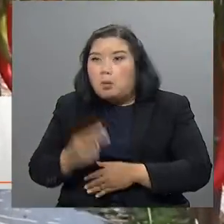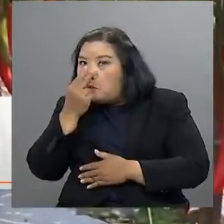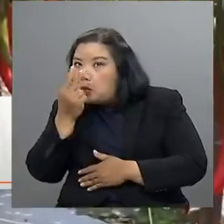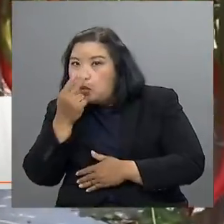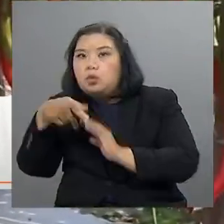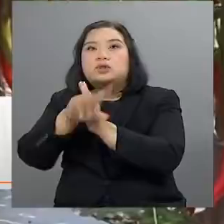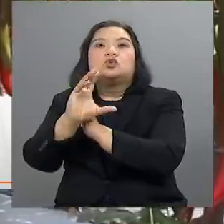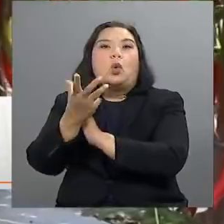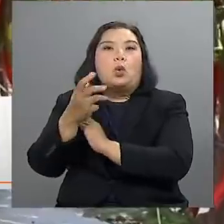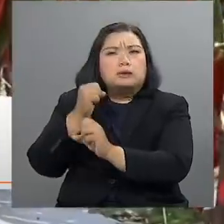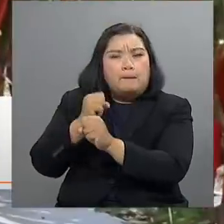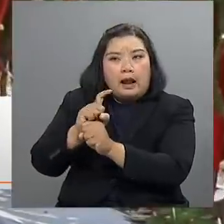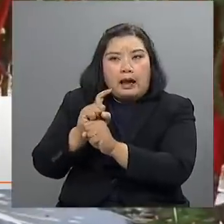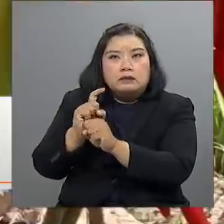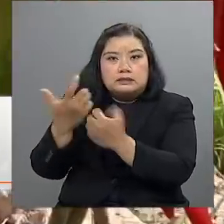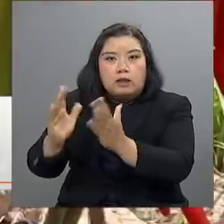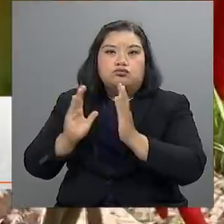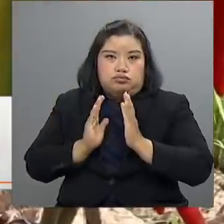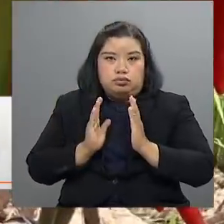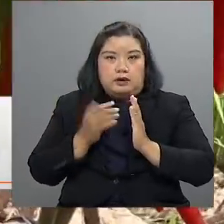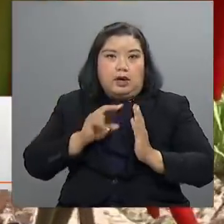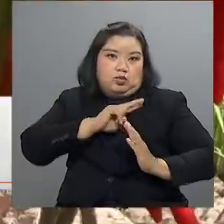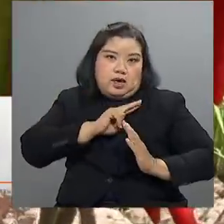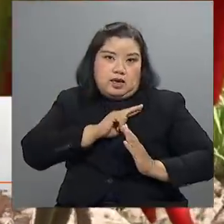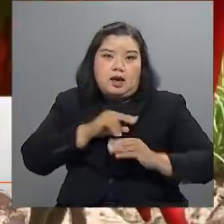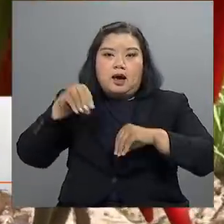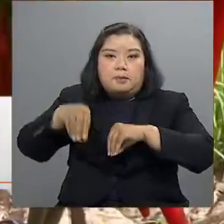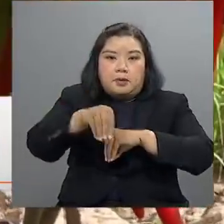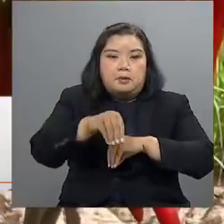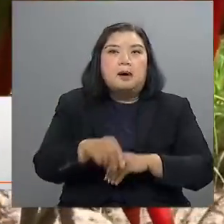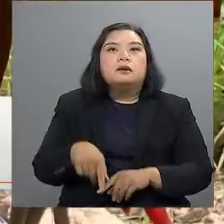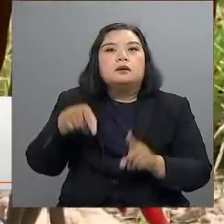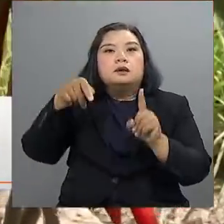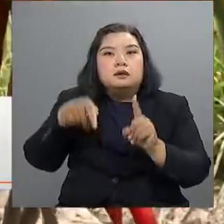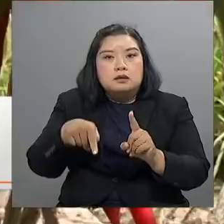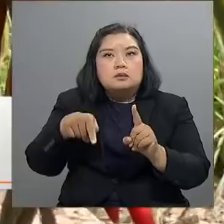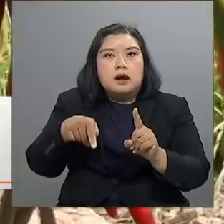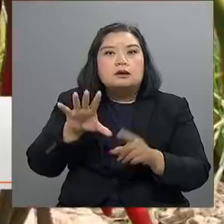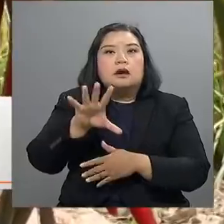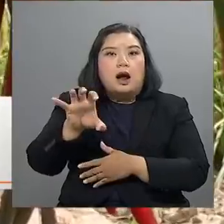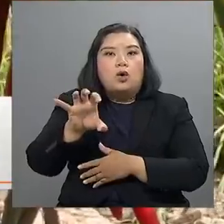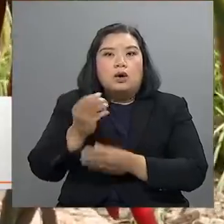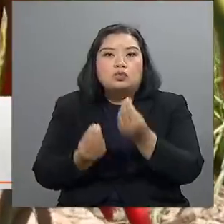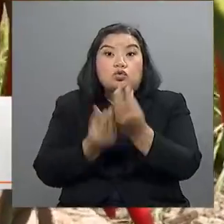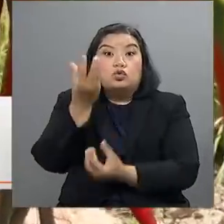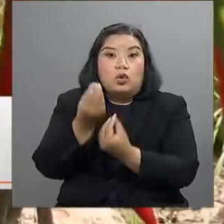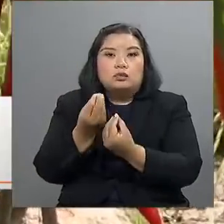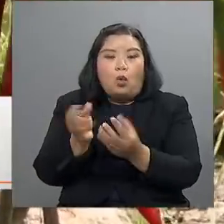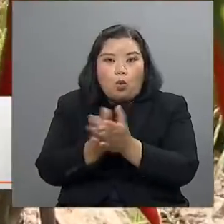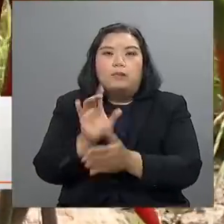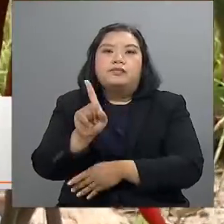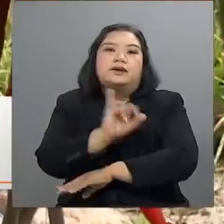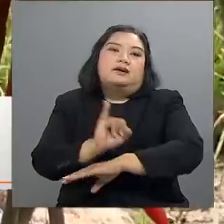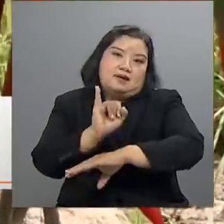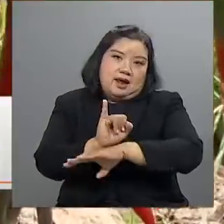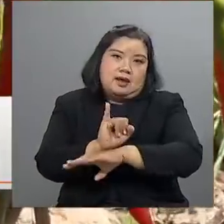าปลูกในพื้นที่เพียง1ไร่เศษจำนวน 5,500 ต้นกับที่พี่ต่อเพจอยู่นี่แหละนะคะโดยการให้น้ำด้วยระบบน้ำหยดใช้